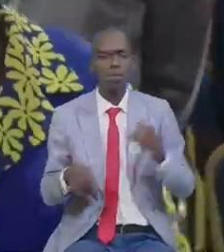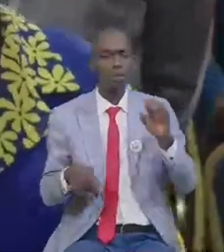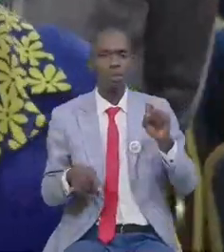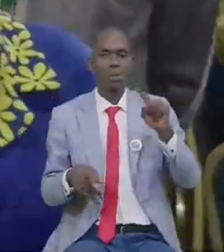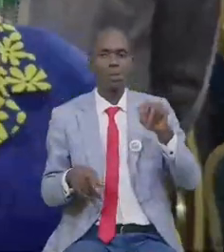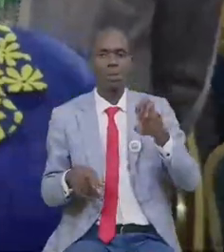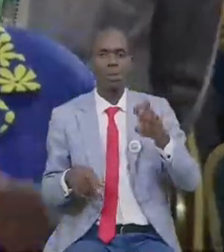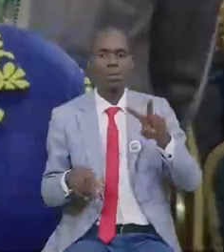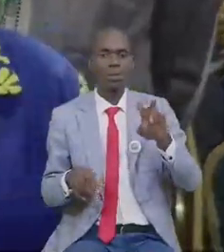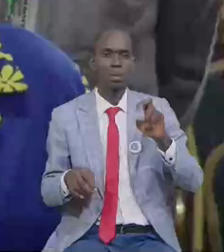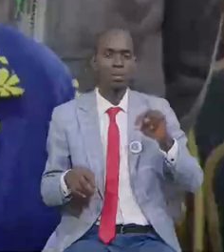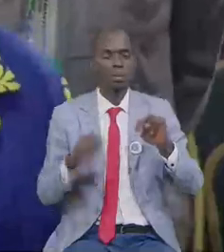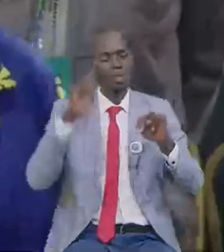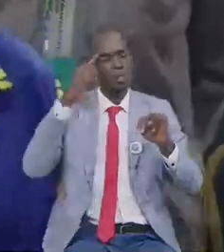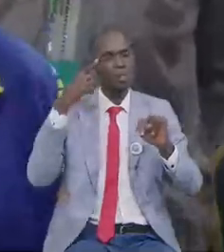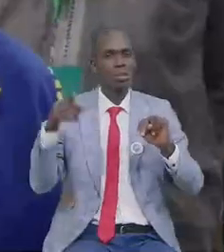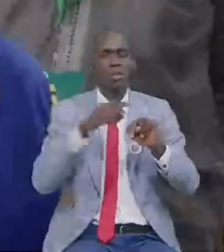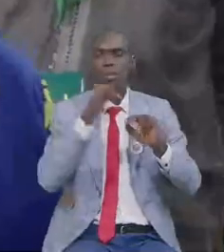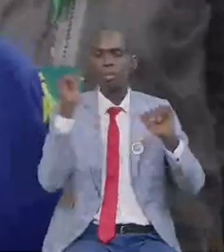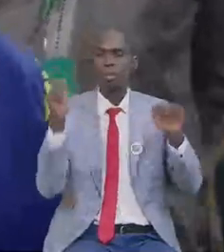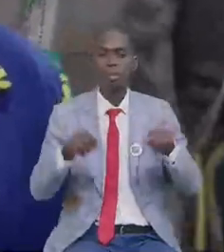et les autres pensaient qu'ils ne pouvaient pas.